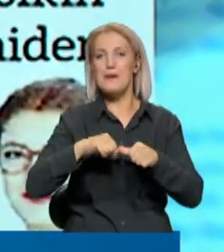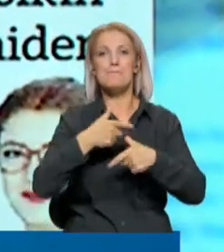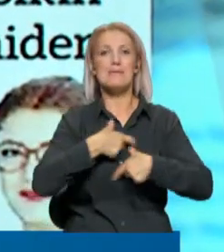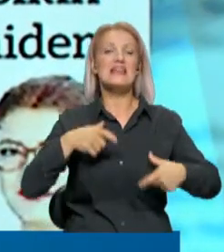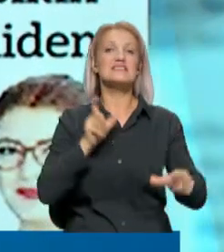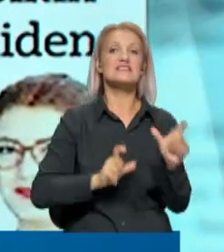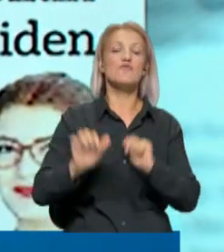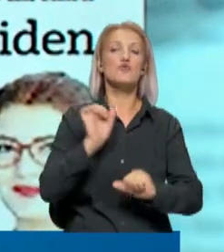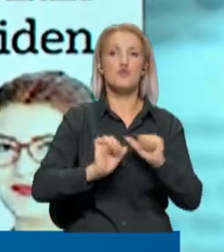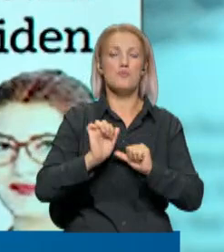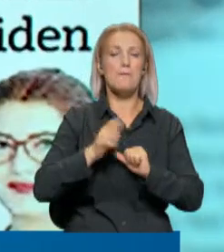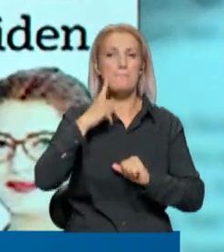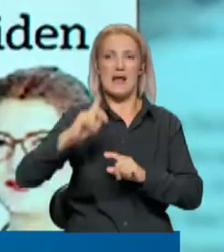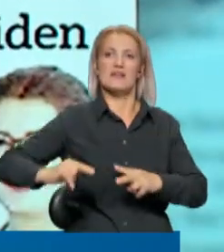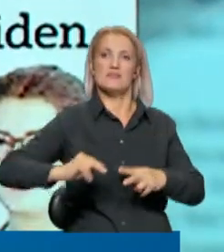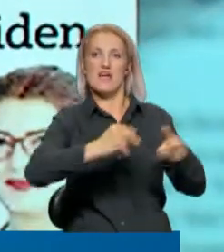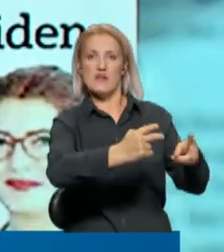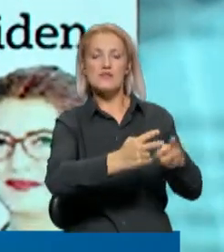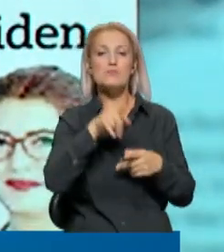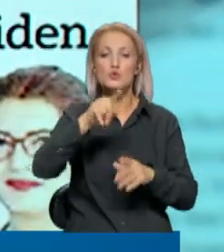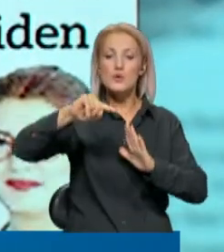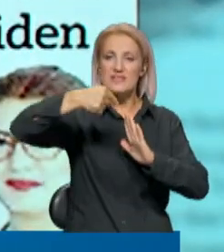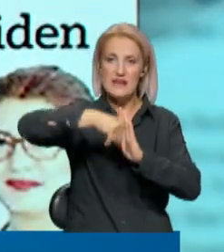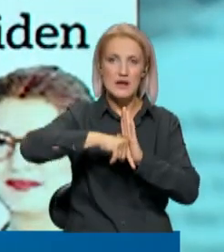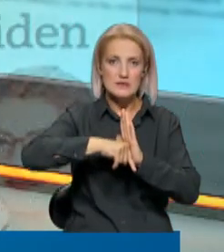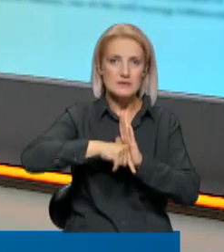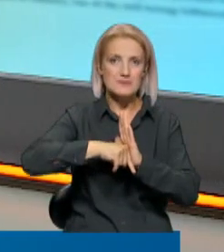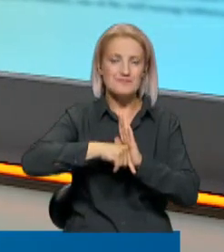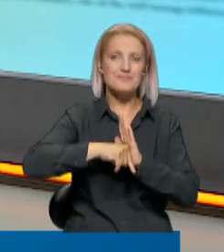Savunma Bakanlığı'na devredilecek. İşte bu detayın da